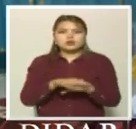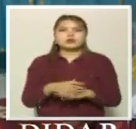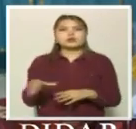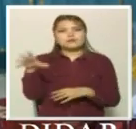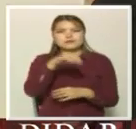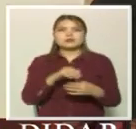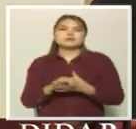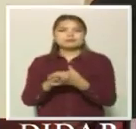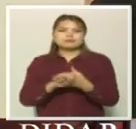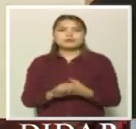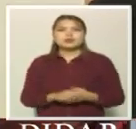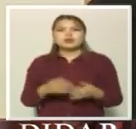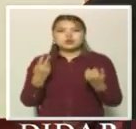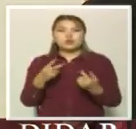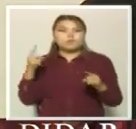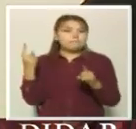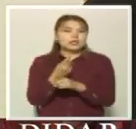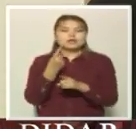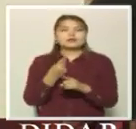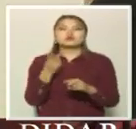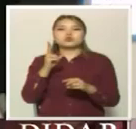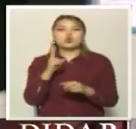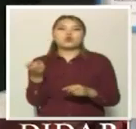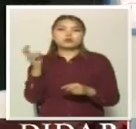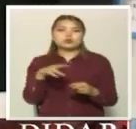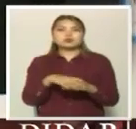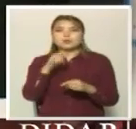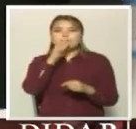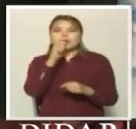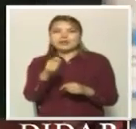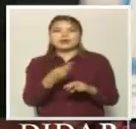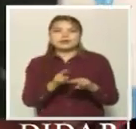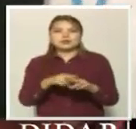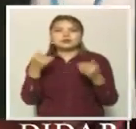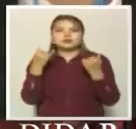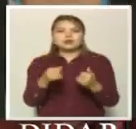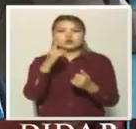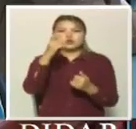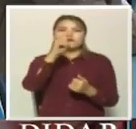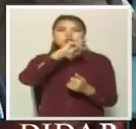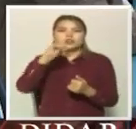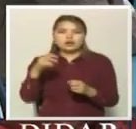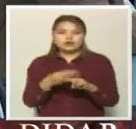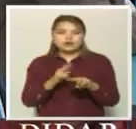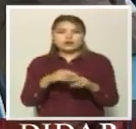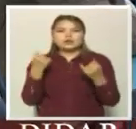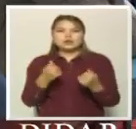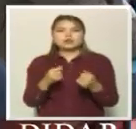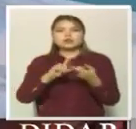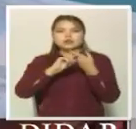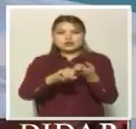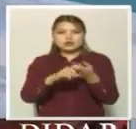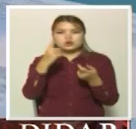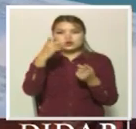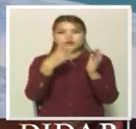целостности государства первым кто пришел на выборы к открытию участка вручили подарки около ста жителей зарегистрированных на избирательном участке